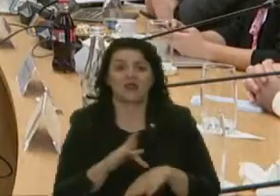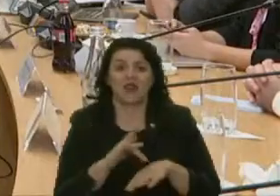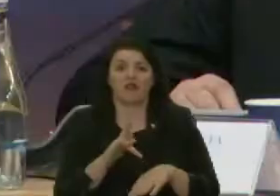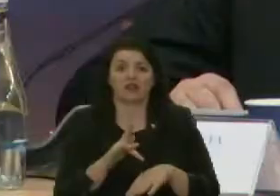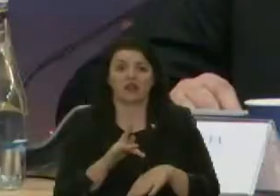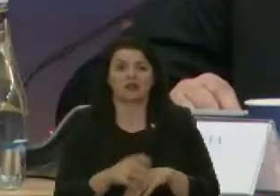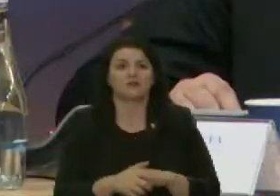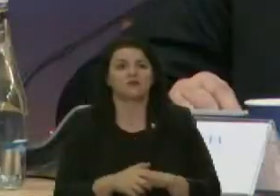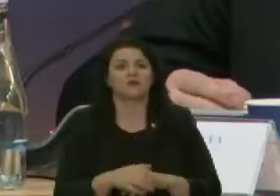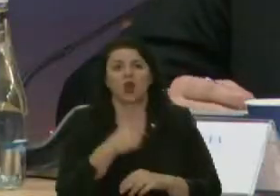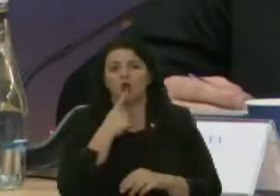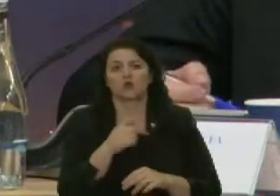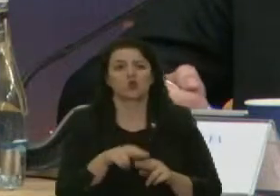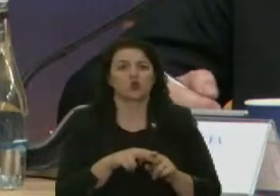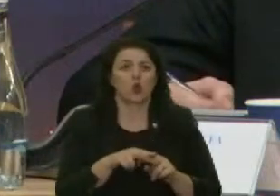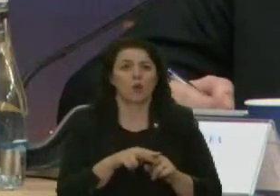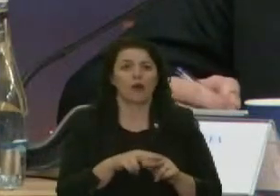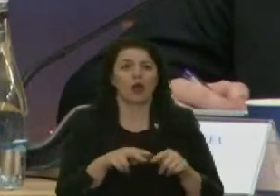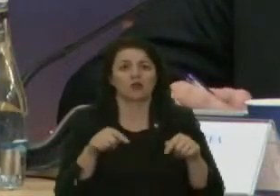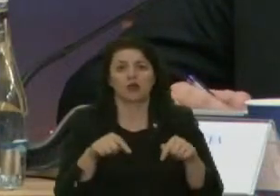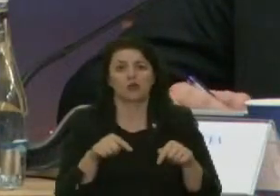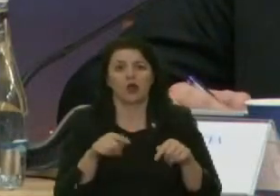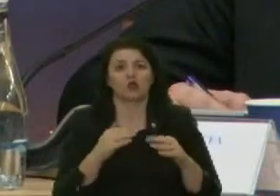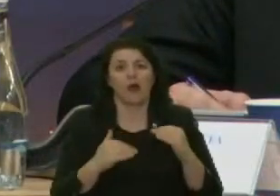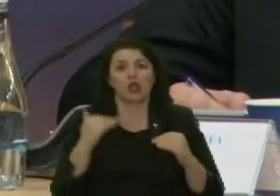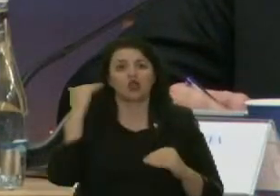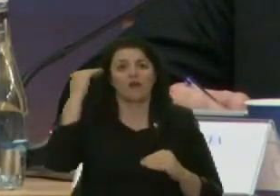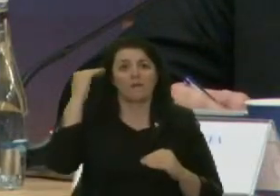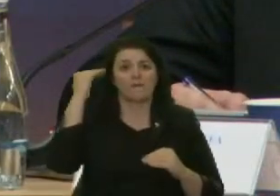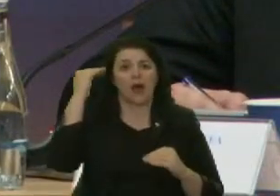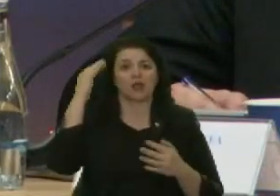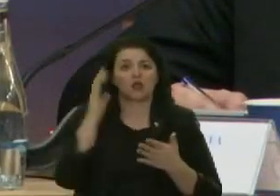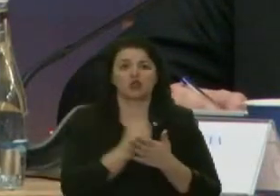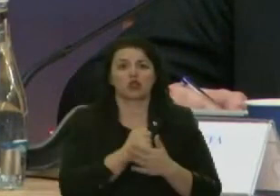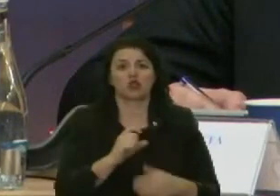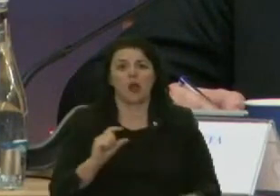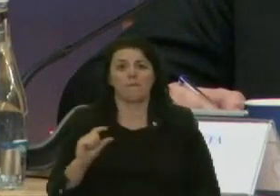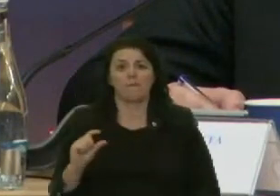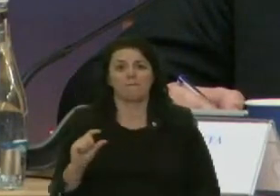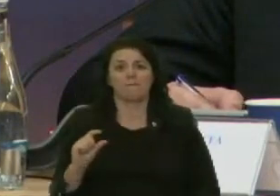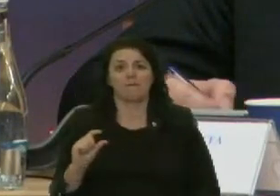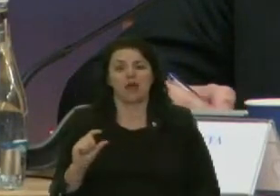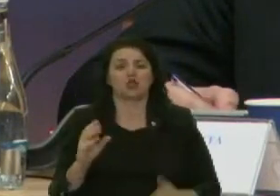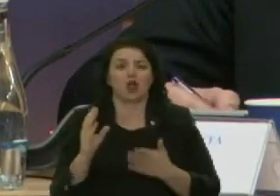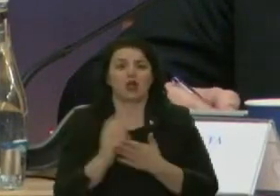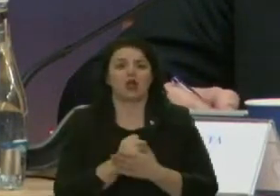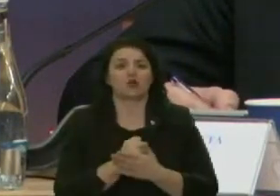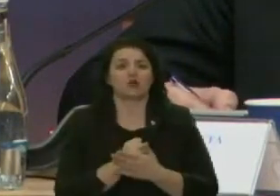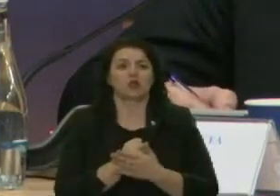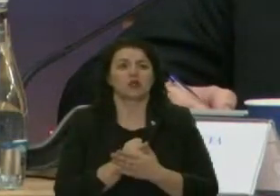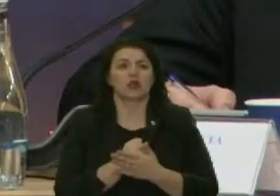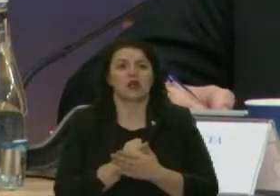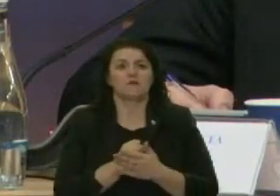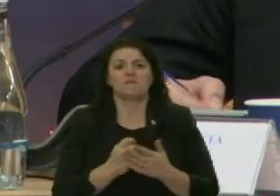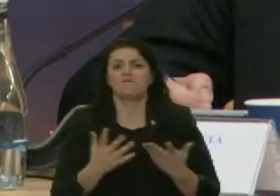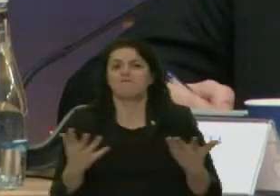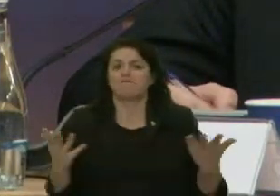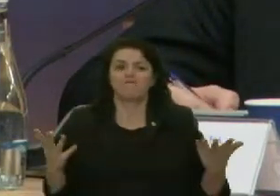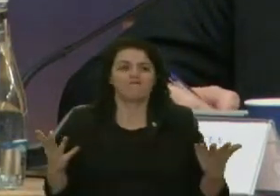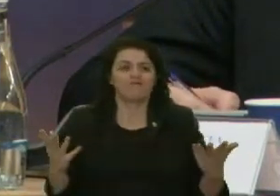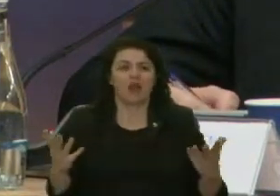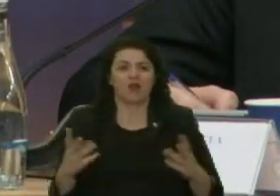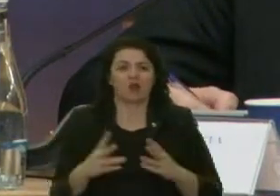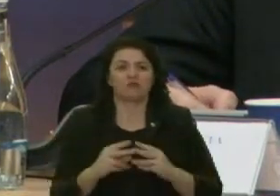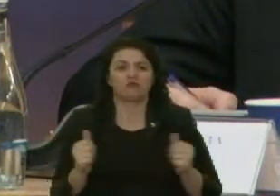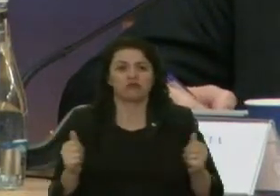cum Păi în condițiile acestea numai cei mari vor avea de câștigat și cei mici care au reușit și să să impună vor fi